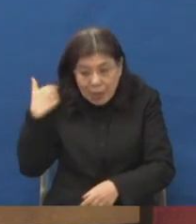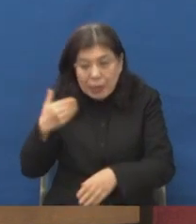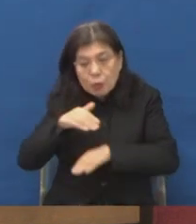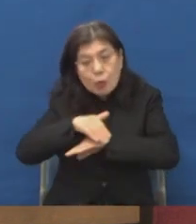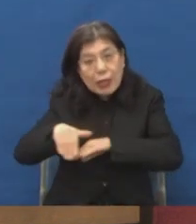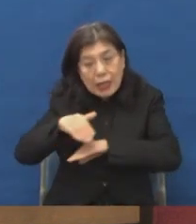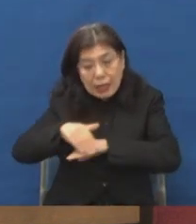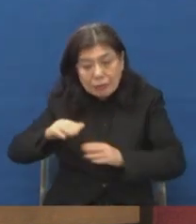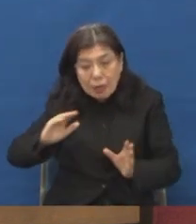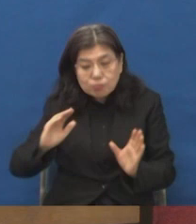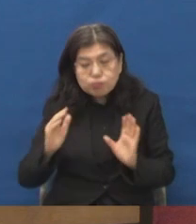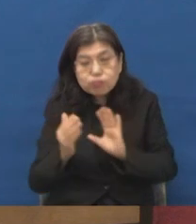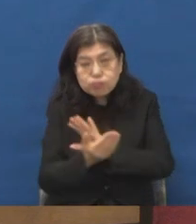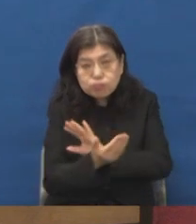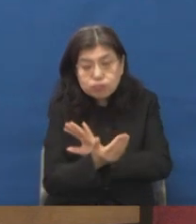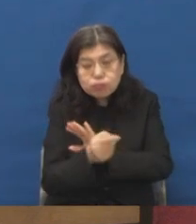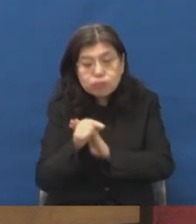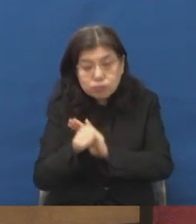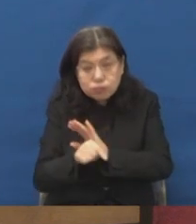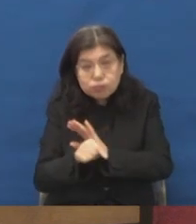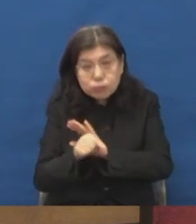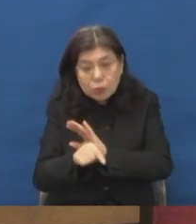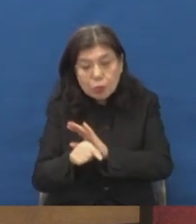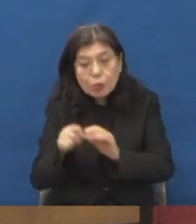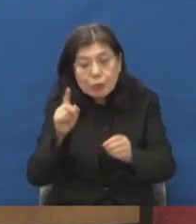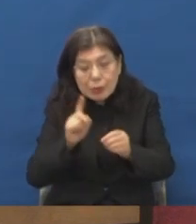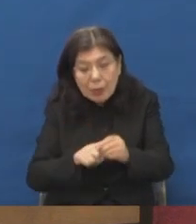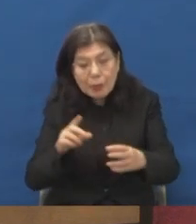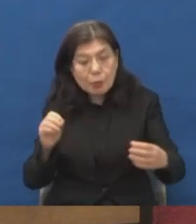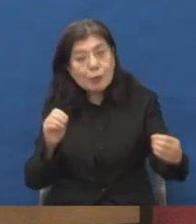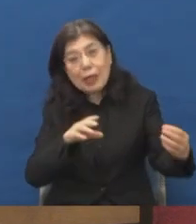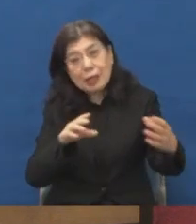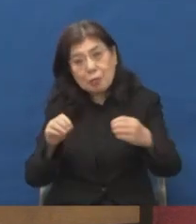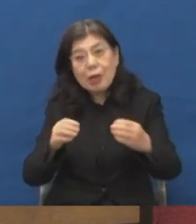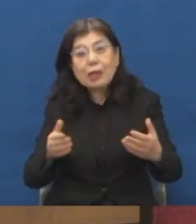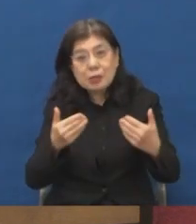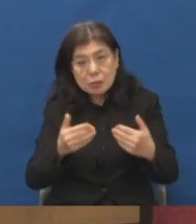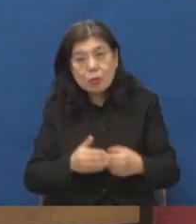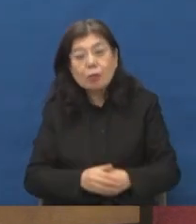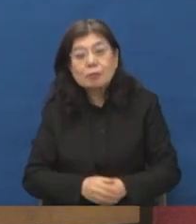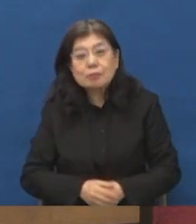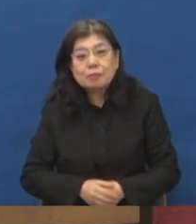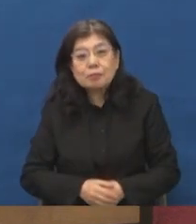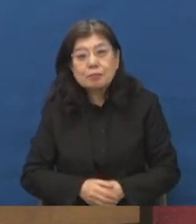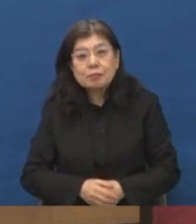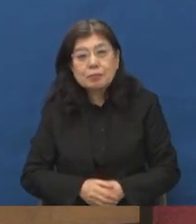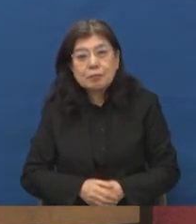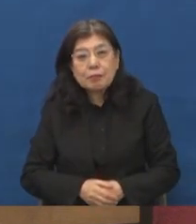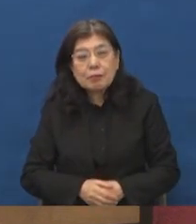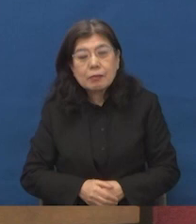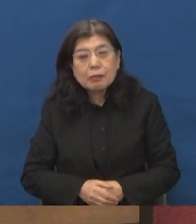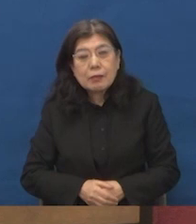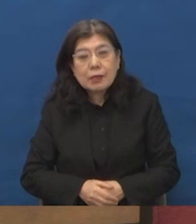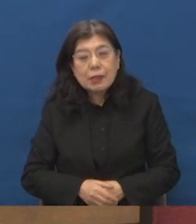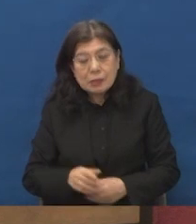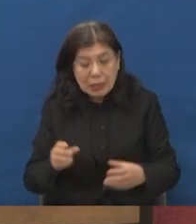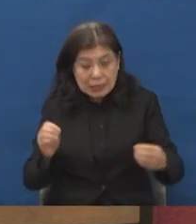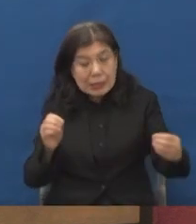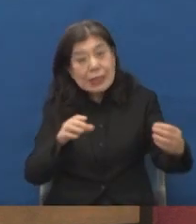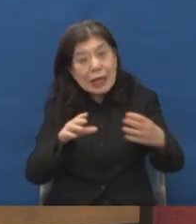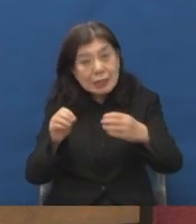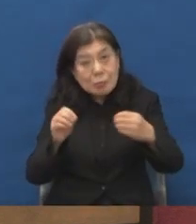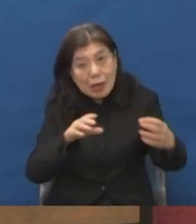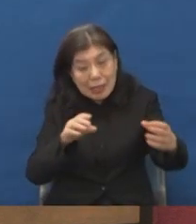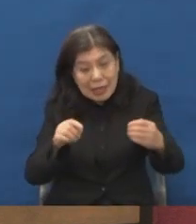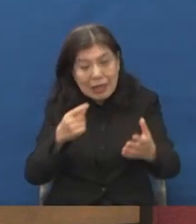形に変えていく、そのための対話でなければなりません。また、そうした対話や参加